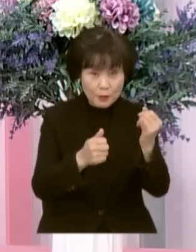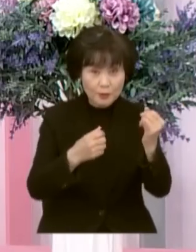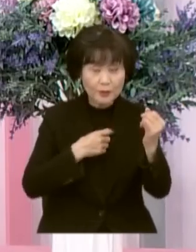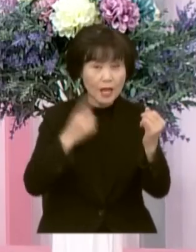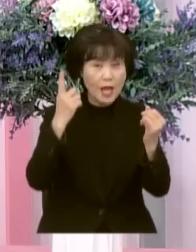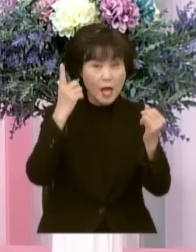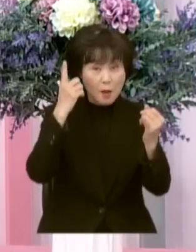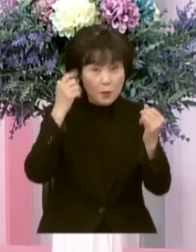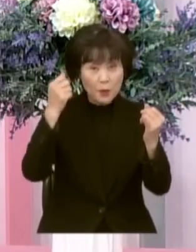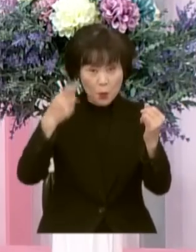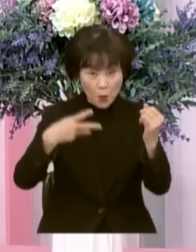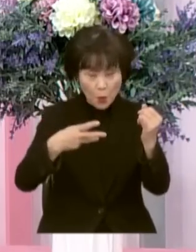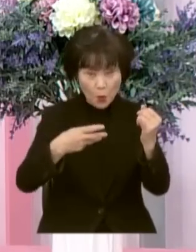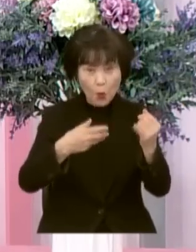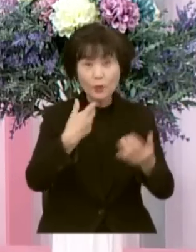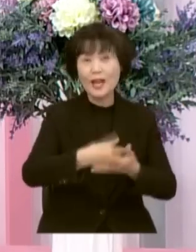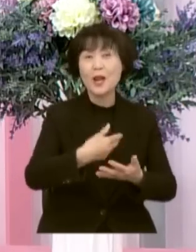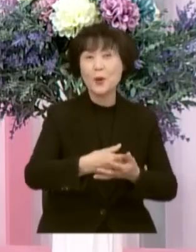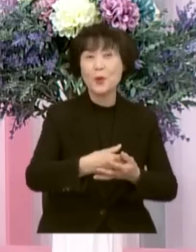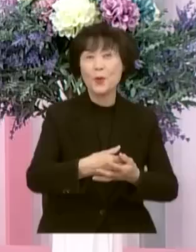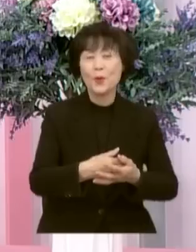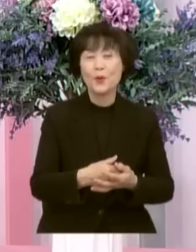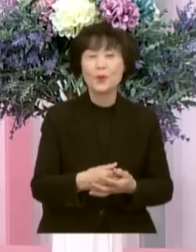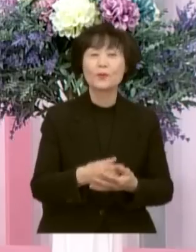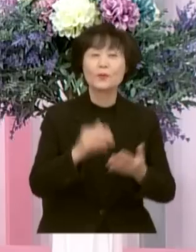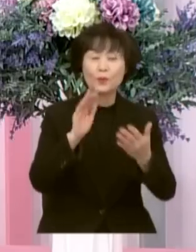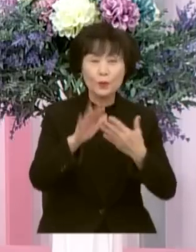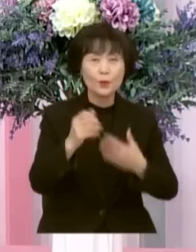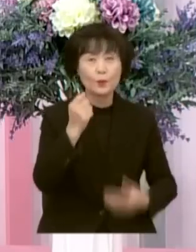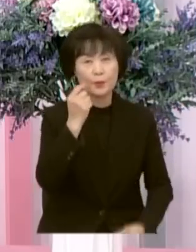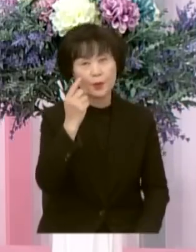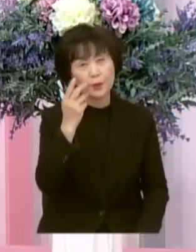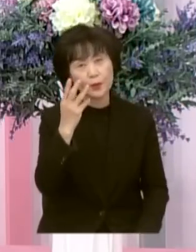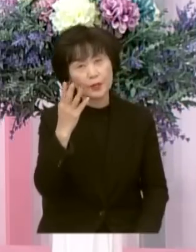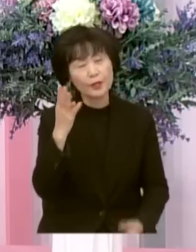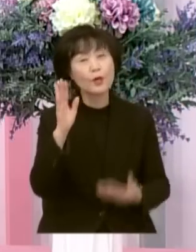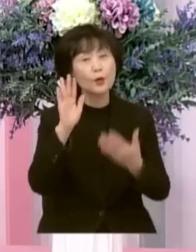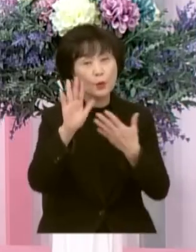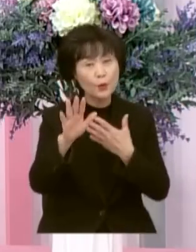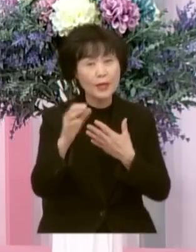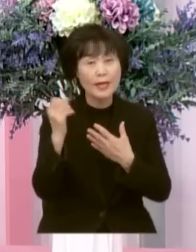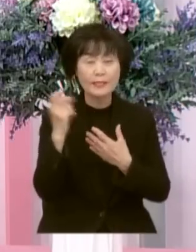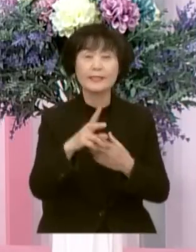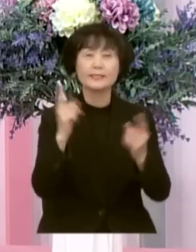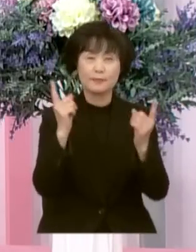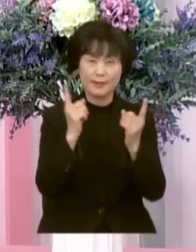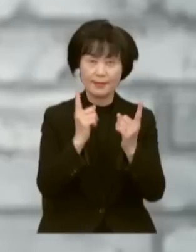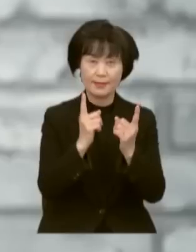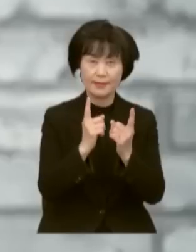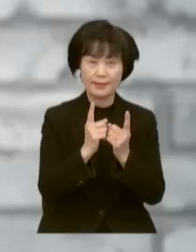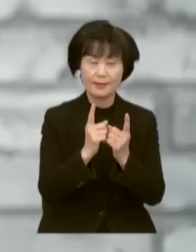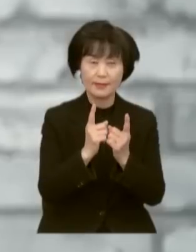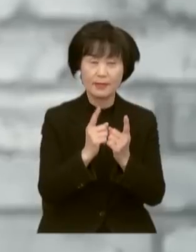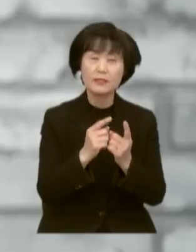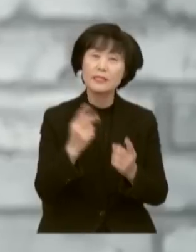이렇게, 이렇게 달라고 하시는 거예요. 그리고 나서 몇 개월 있다가 만나게